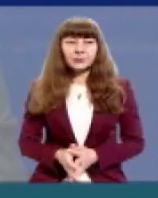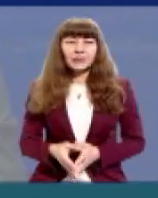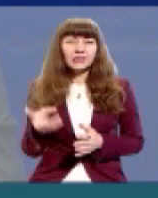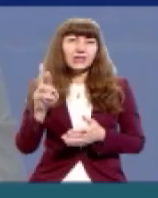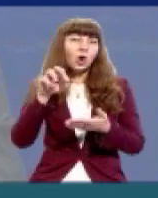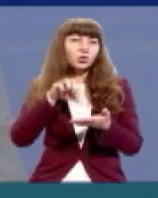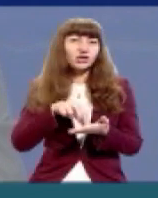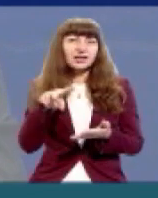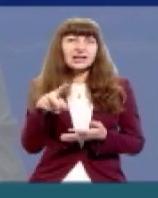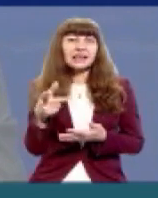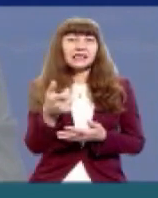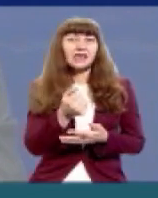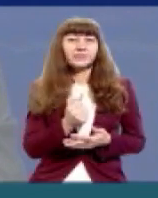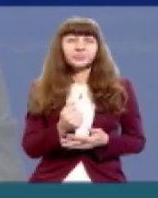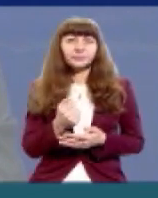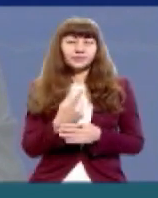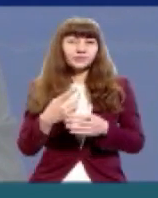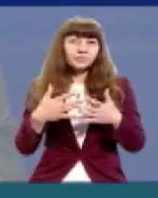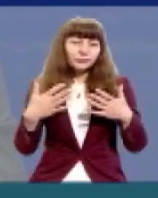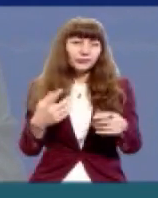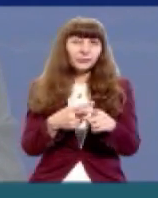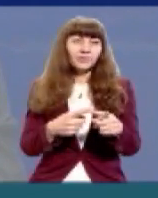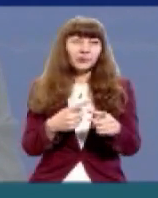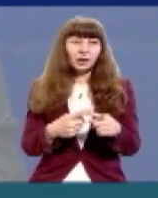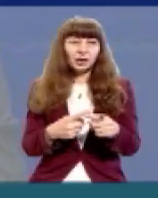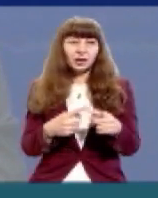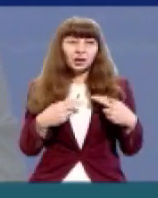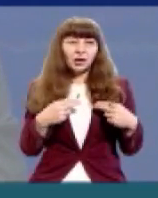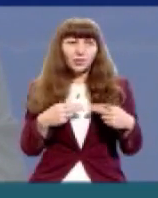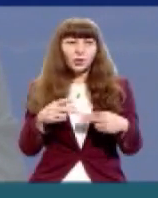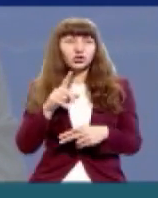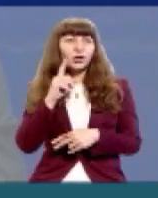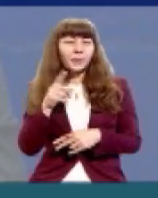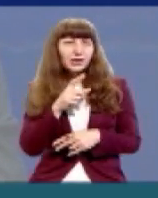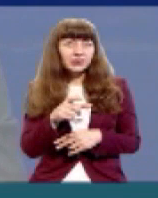для участия в лиге. Это в основном наша, как я говорил, рабочая